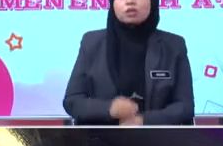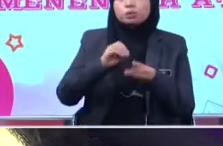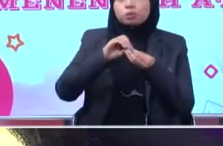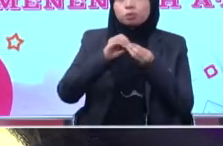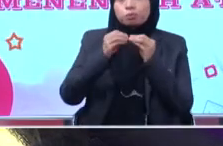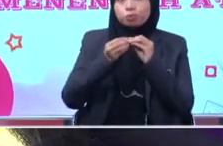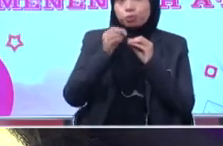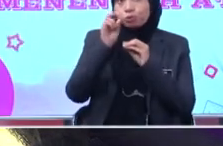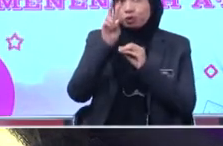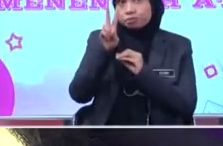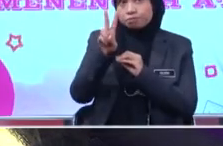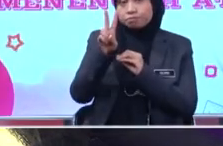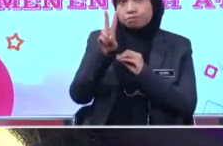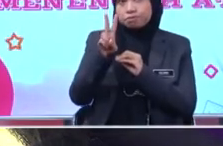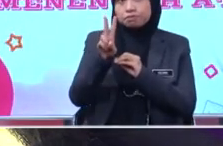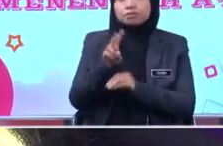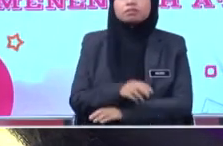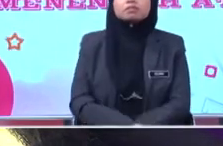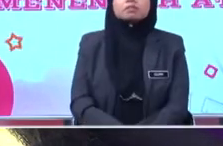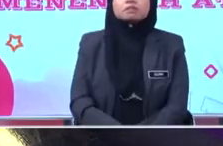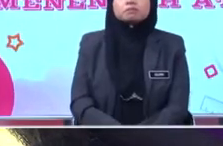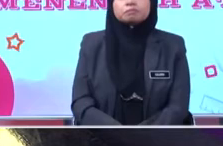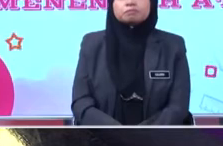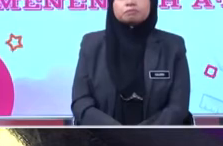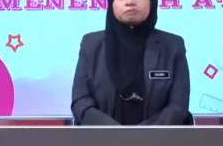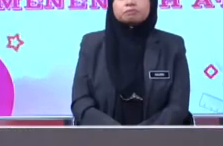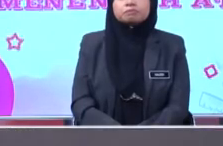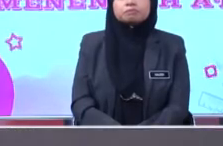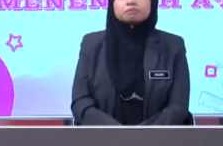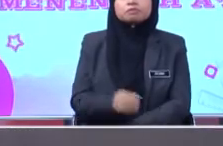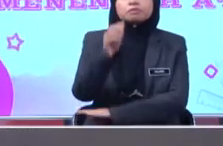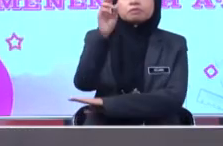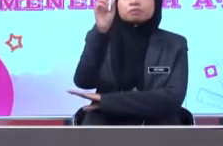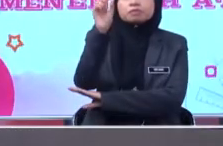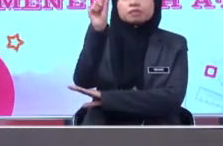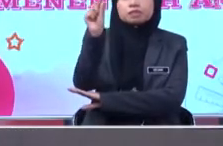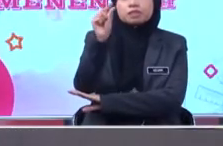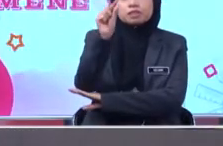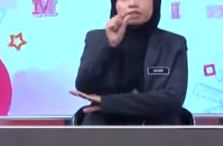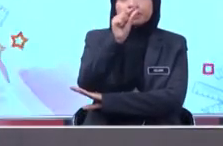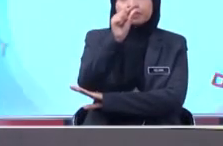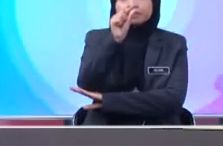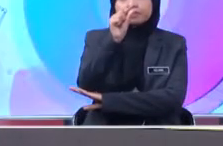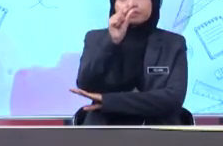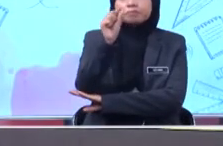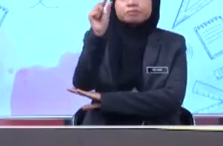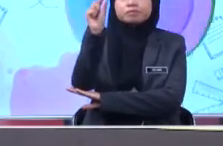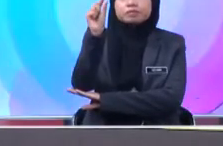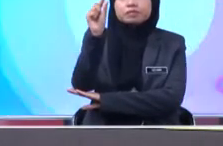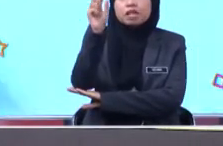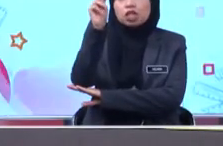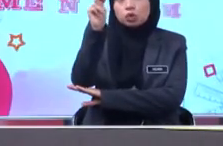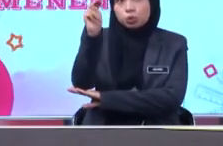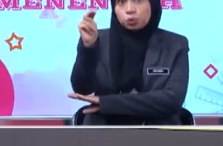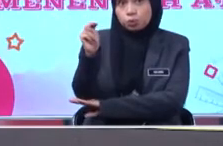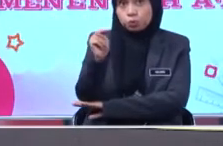kedua kwak ingin tubedu Hai jelas kita ulang banyak kali Ustaz kalau